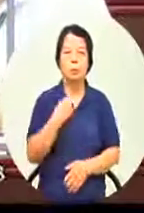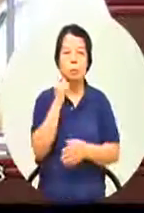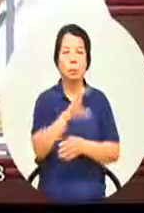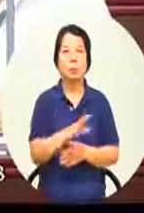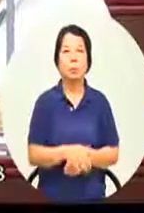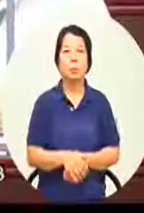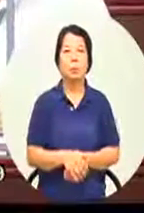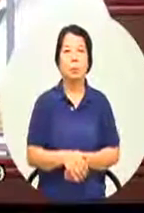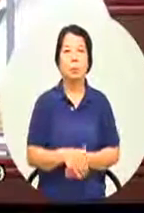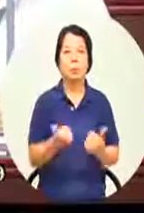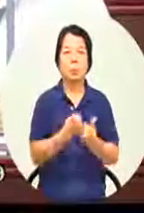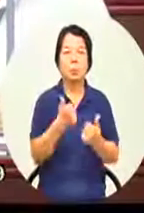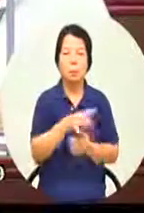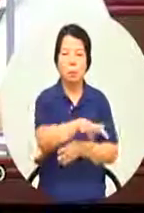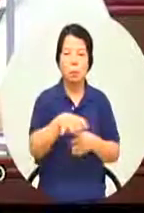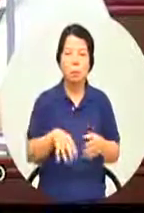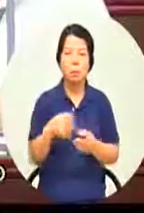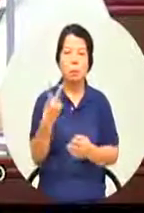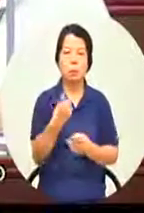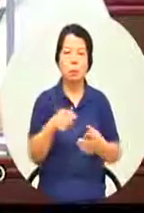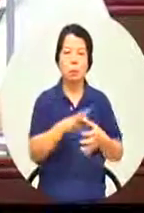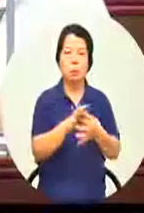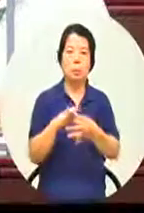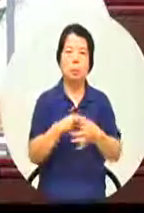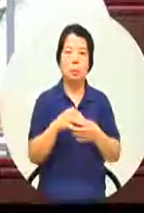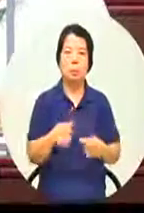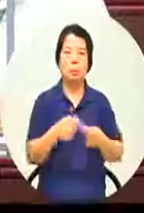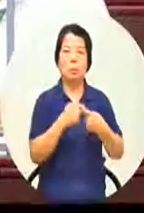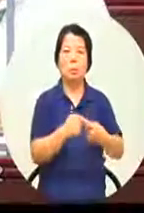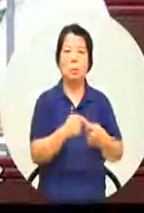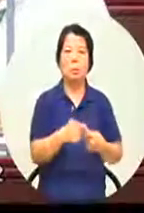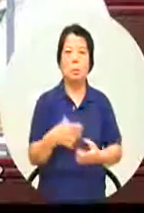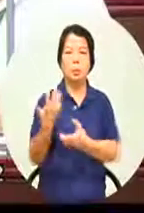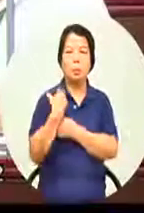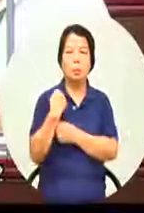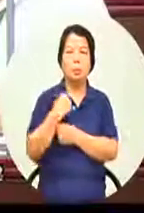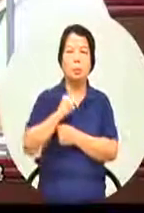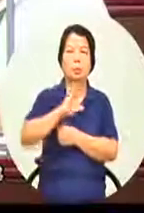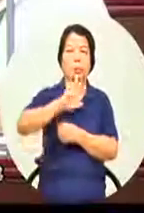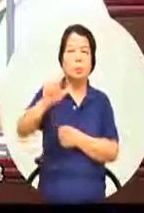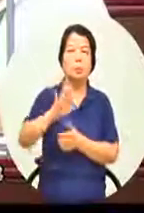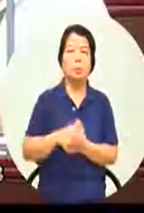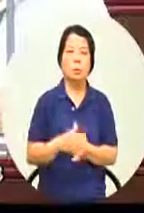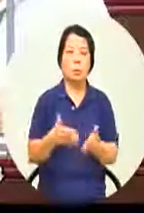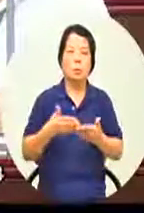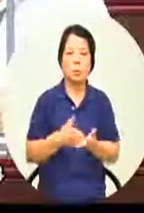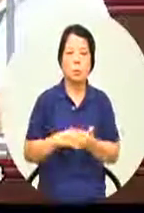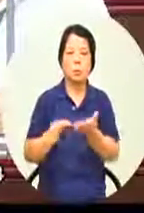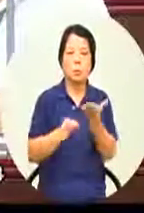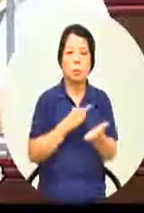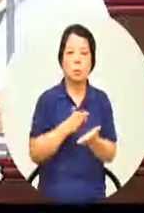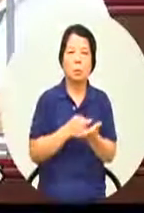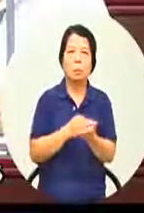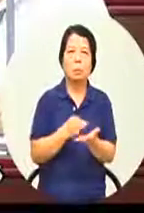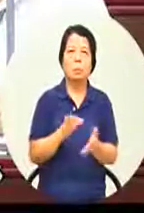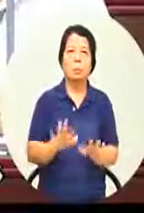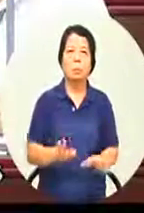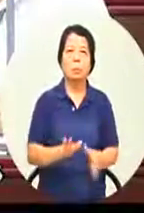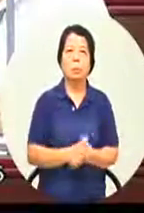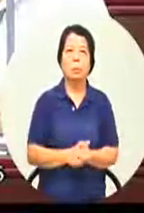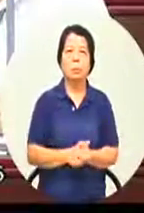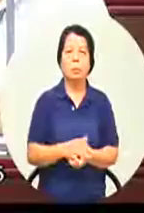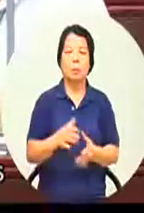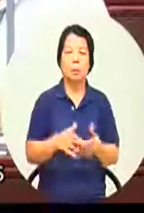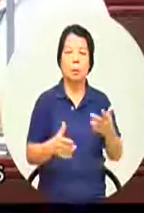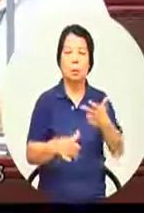为刚才议员提到两块地刚好是连在一起，一块地是军方住宅区一直要标售，我们在七月